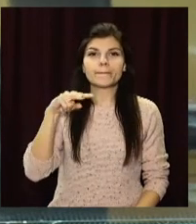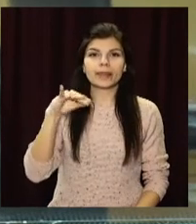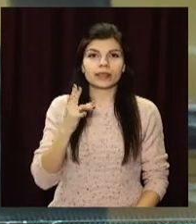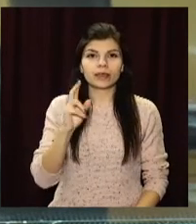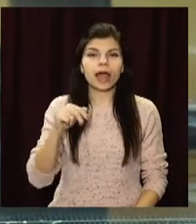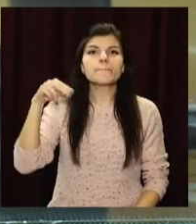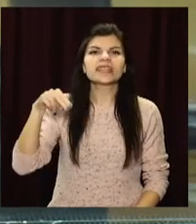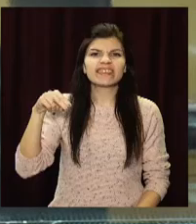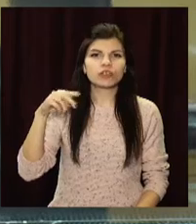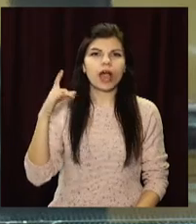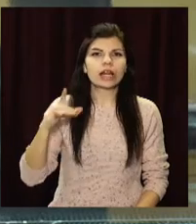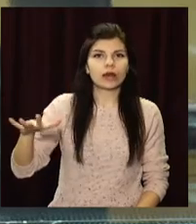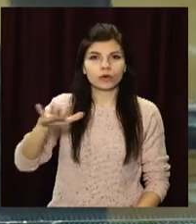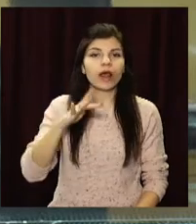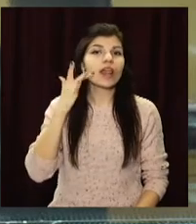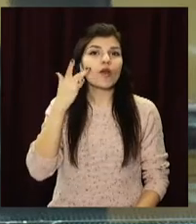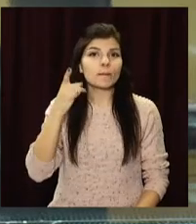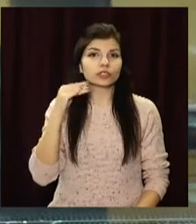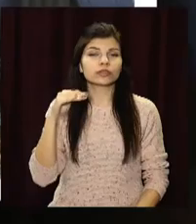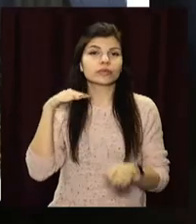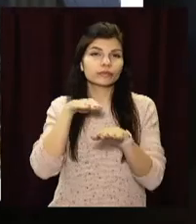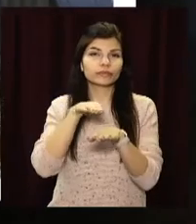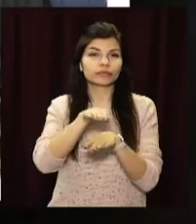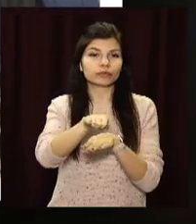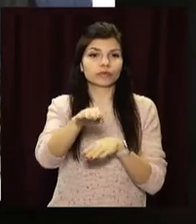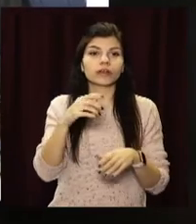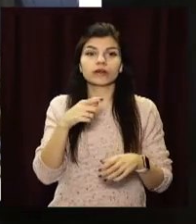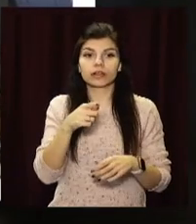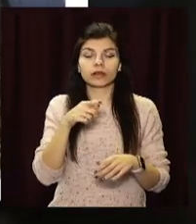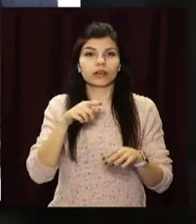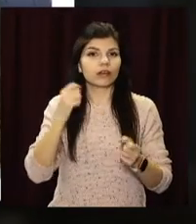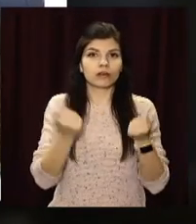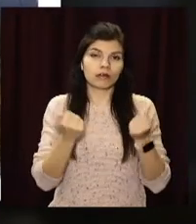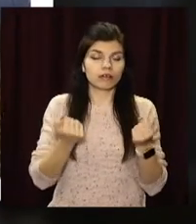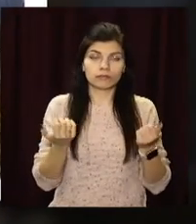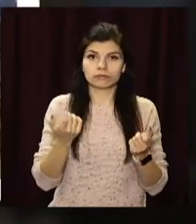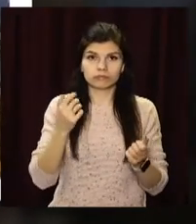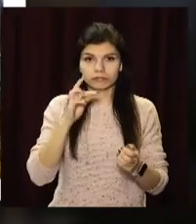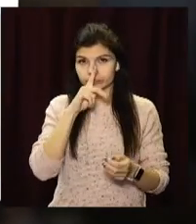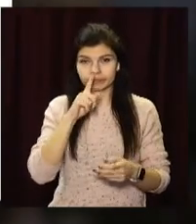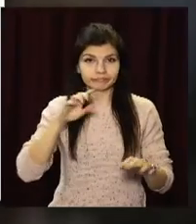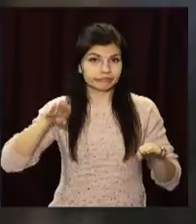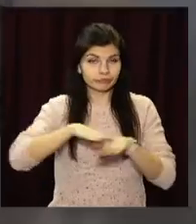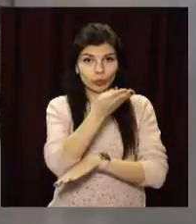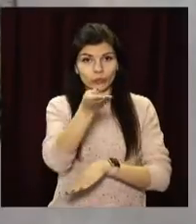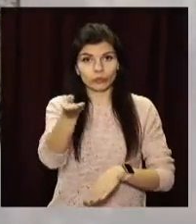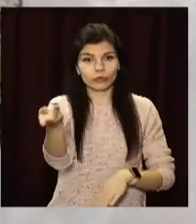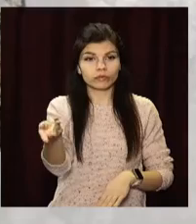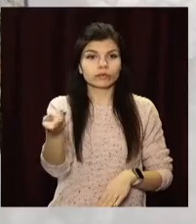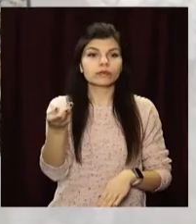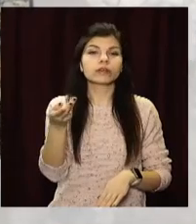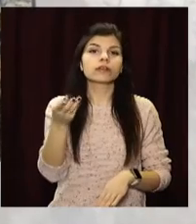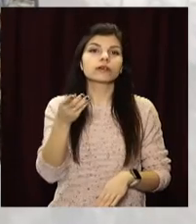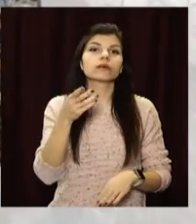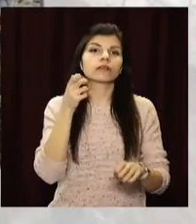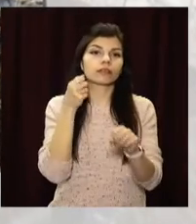району. Водій легковика, який їхав вулицею Журавлиною, за попередньою інформацією, не впорався з кермуванням. Авто злетіло з дороги, перевернулося на бік